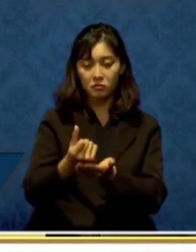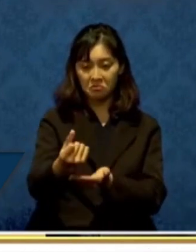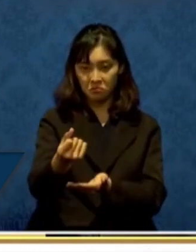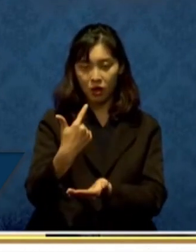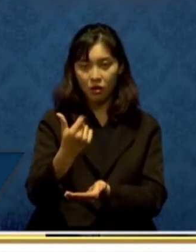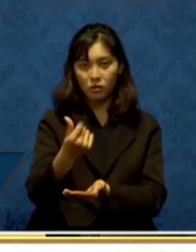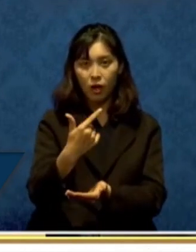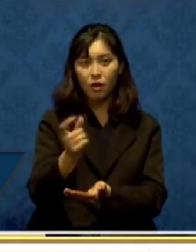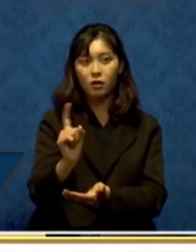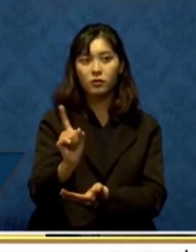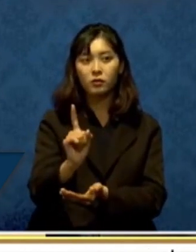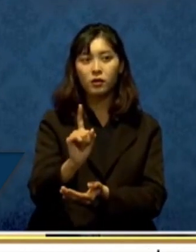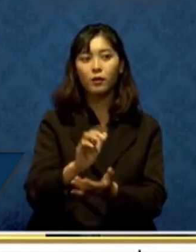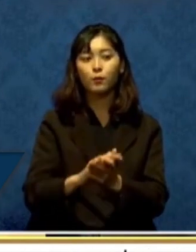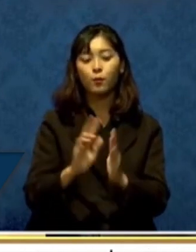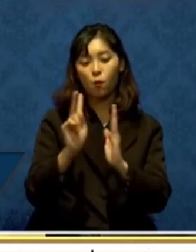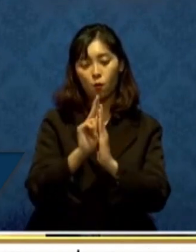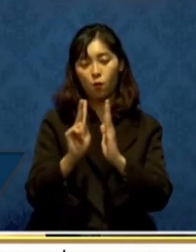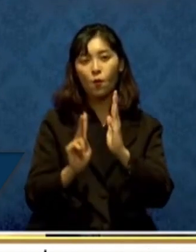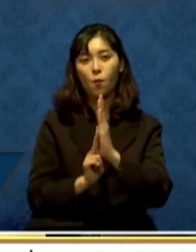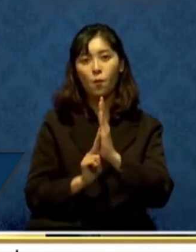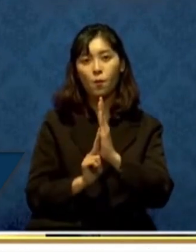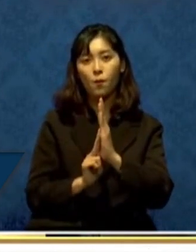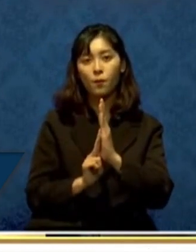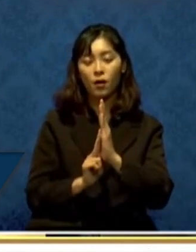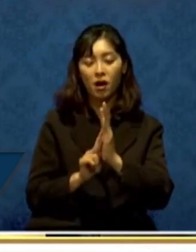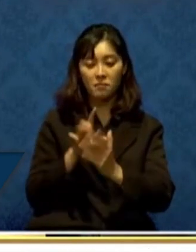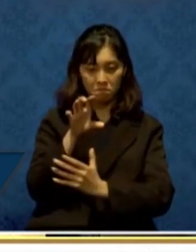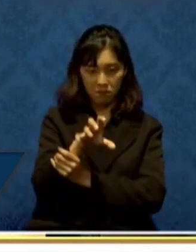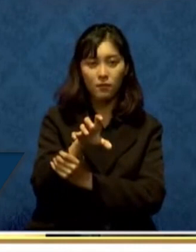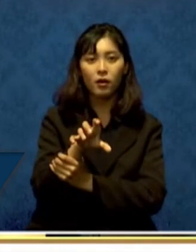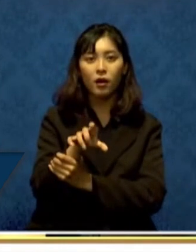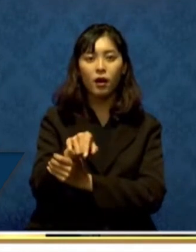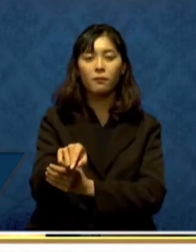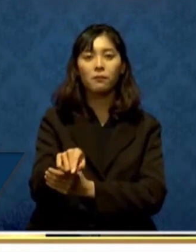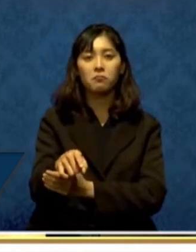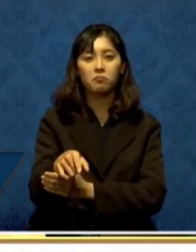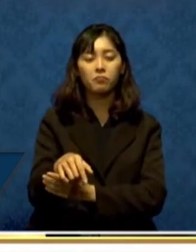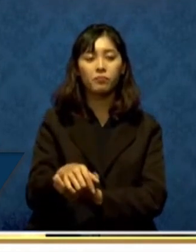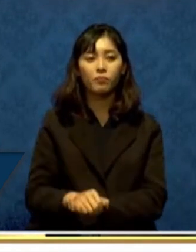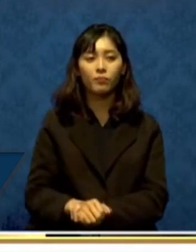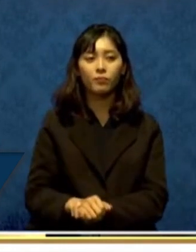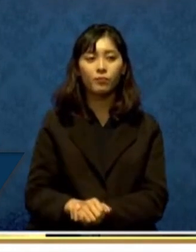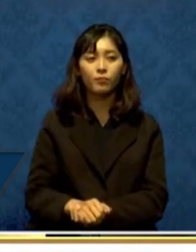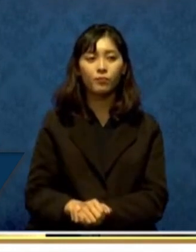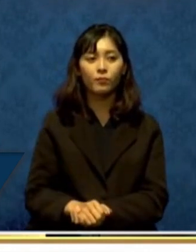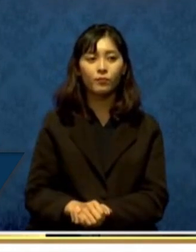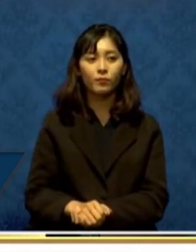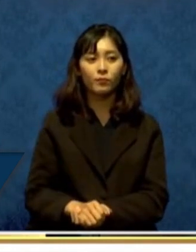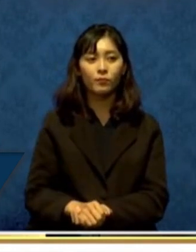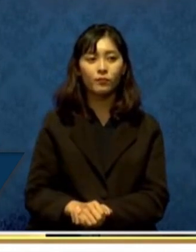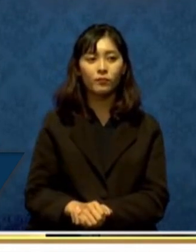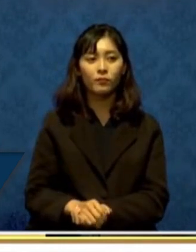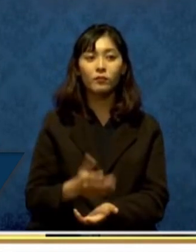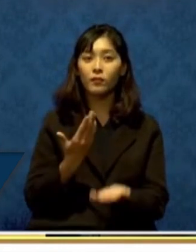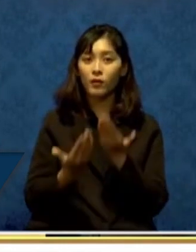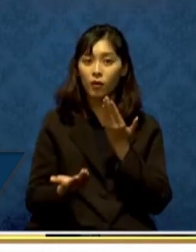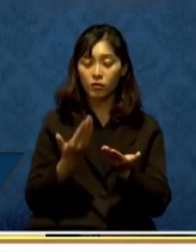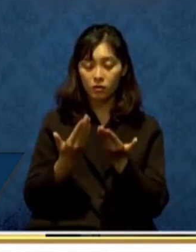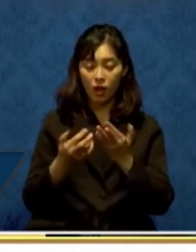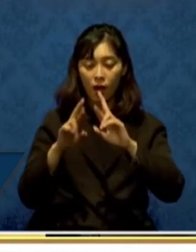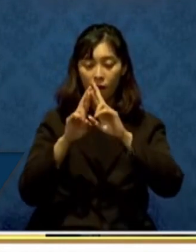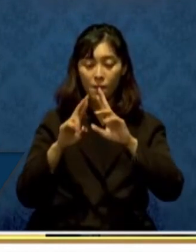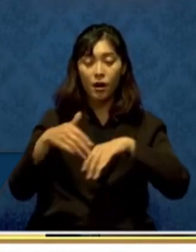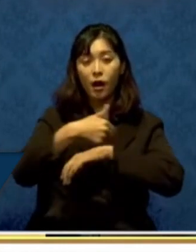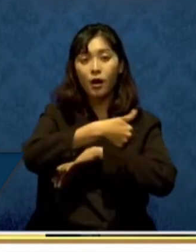หน่วยงานที่บังคับใช้กฎหมายในพื้นที่โดยตรงอีกหน่วยคือหน่วยที่มาจากพื้นที่รอบนอก